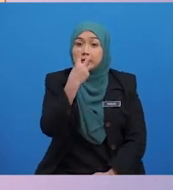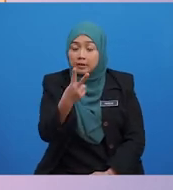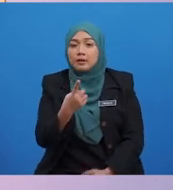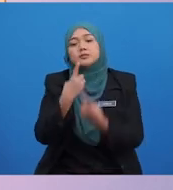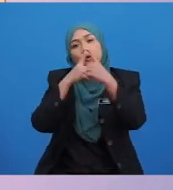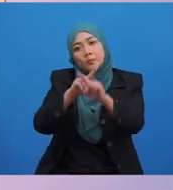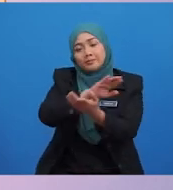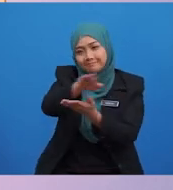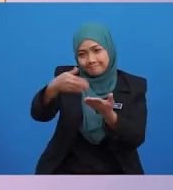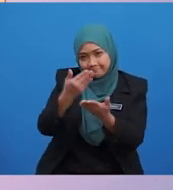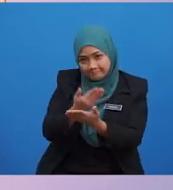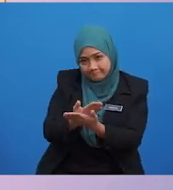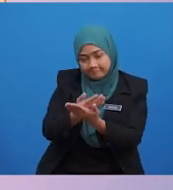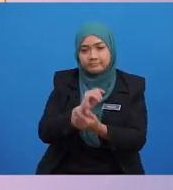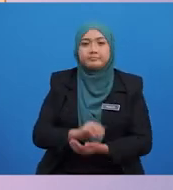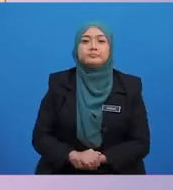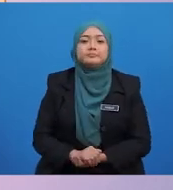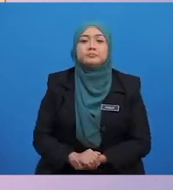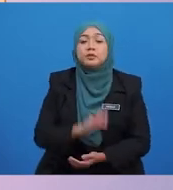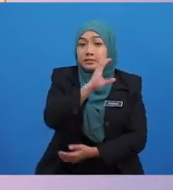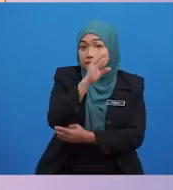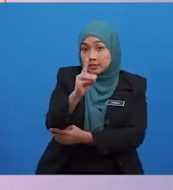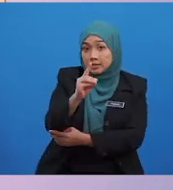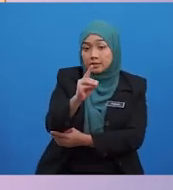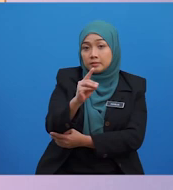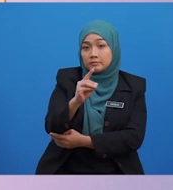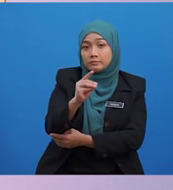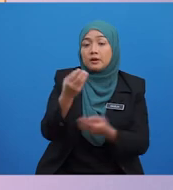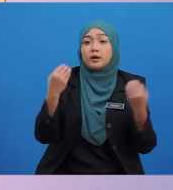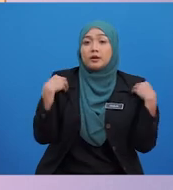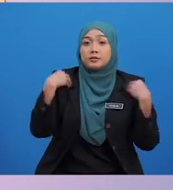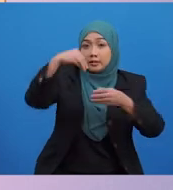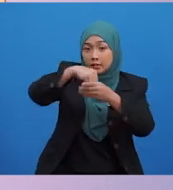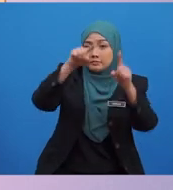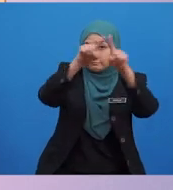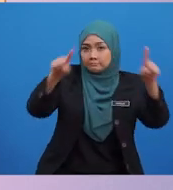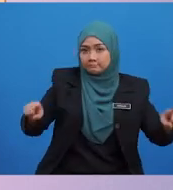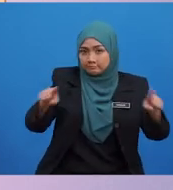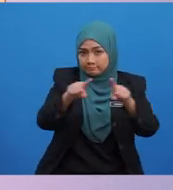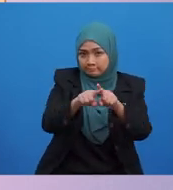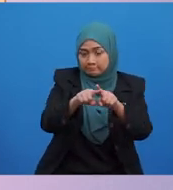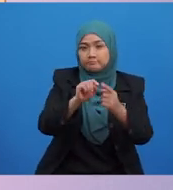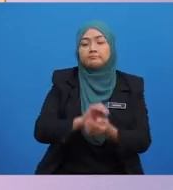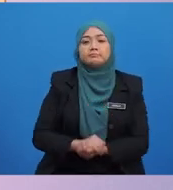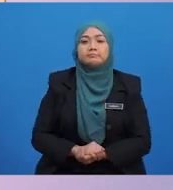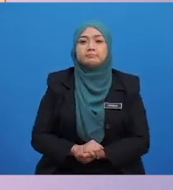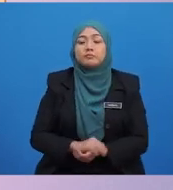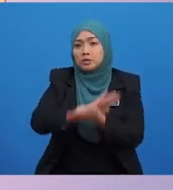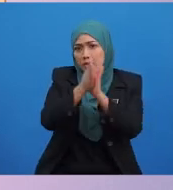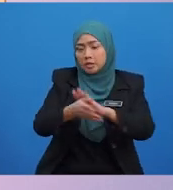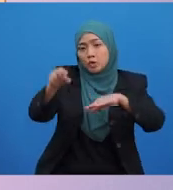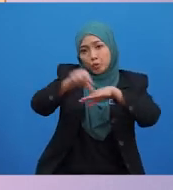BCD jadi dengan menggunakan betul sinus pagi segitiga BCD kita akan dapat